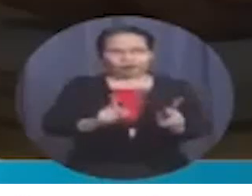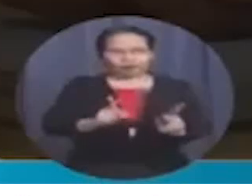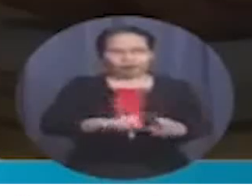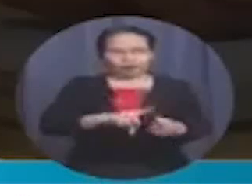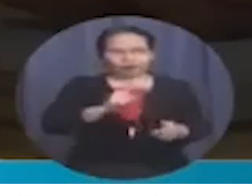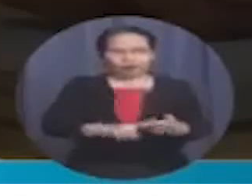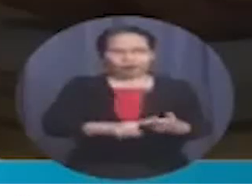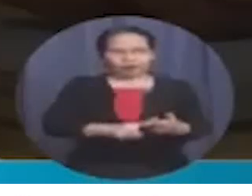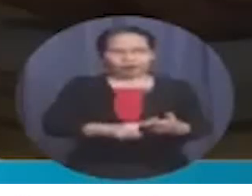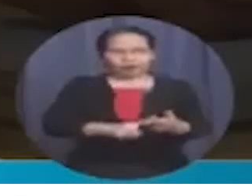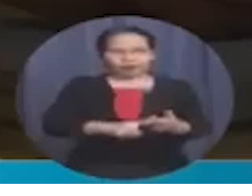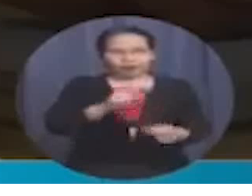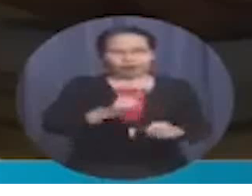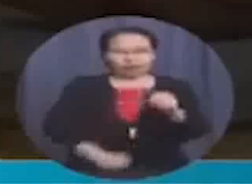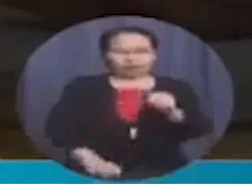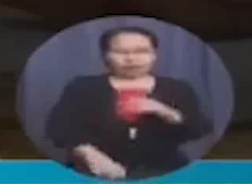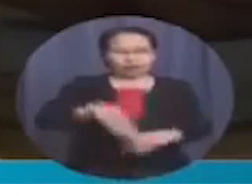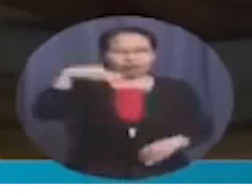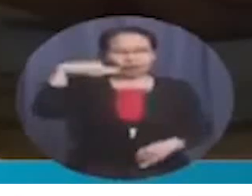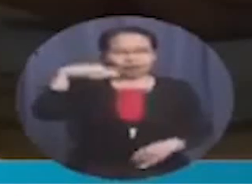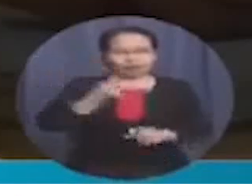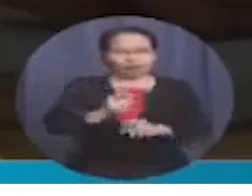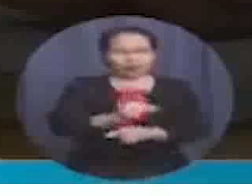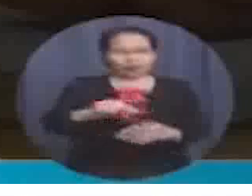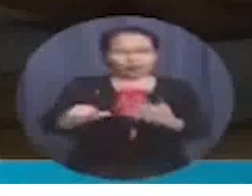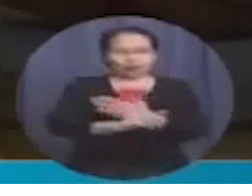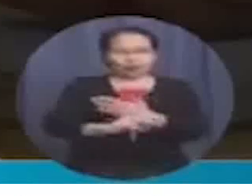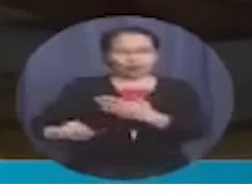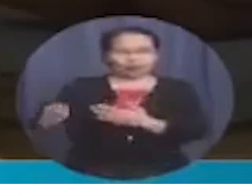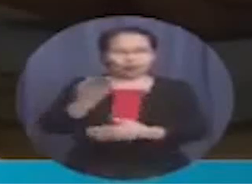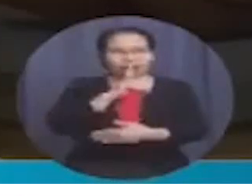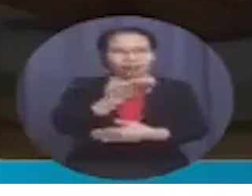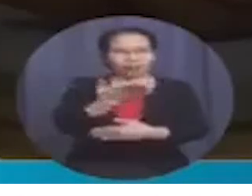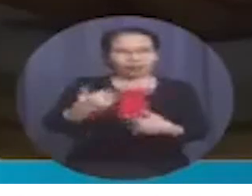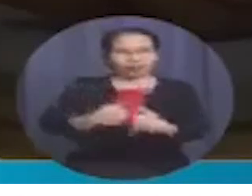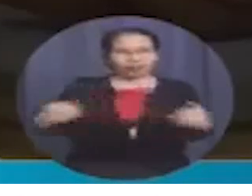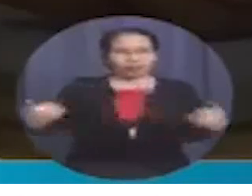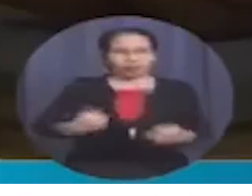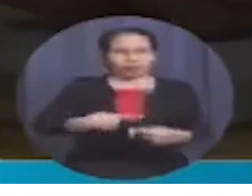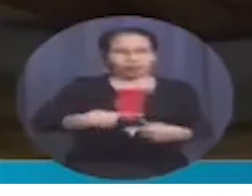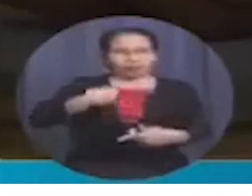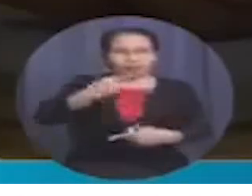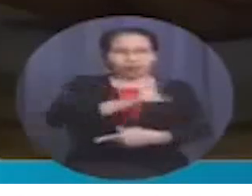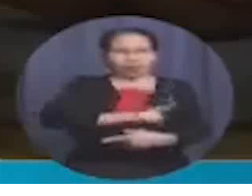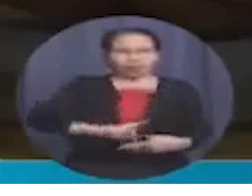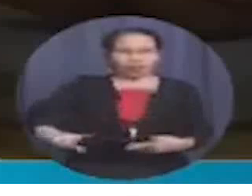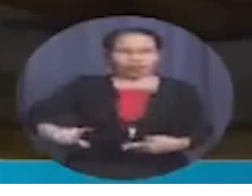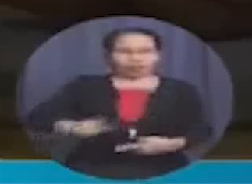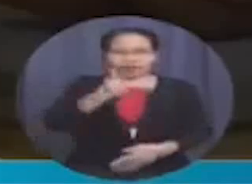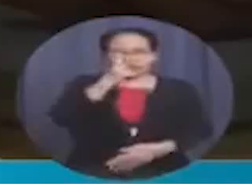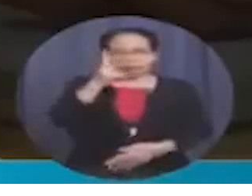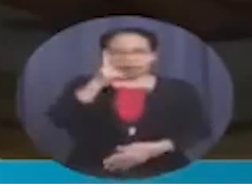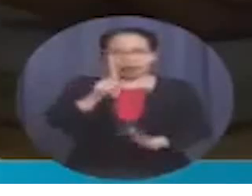Kaya nga, magsialis kayo sa kanila at magsihiwalay kayo, sabi ng Panginoon. O